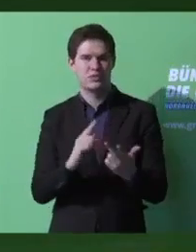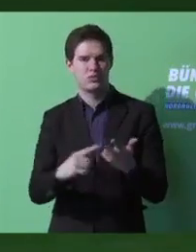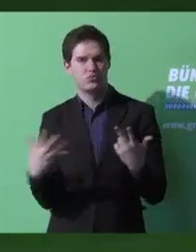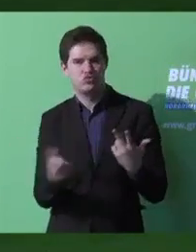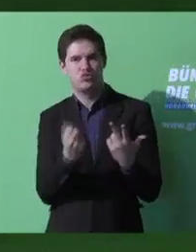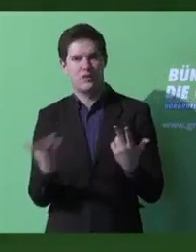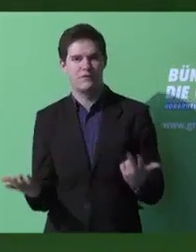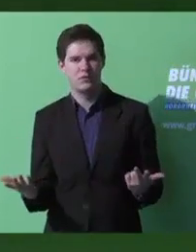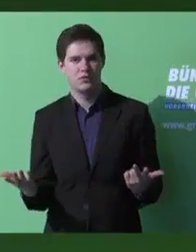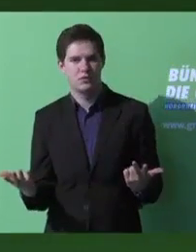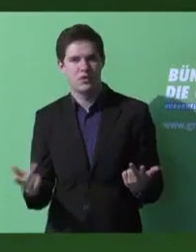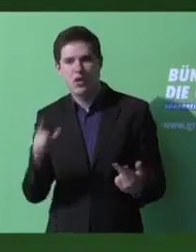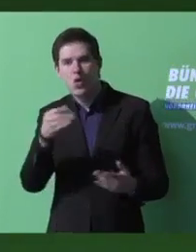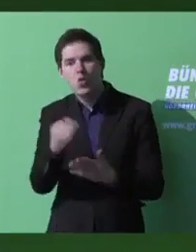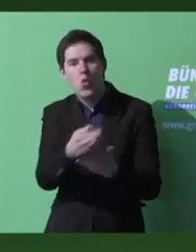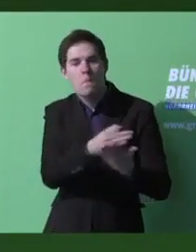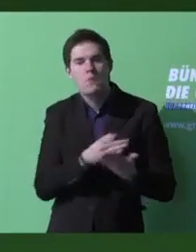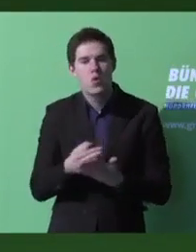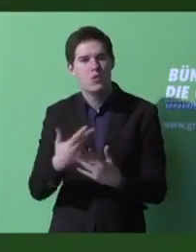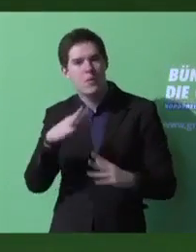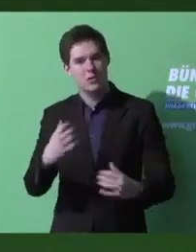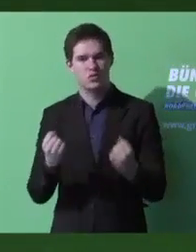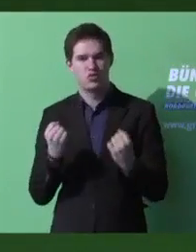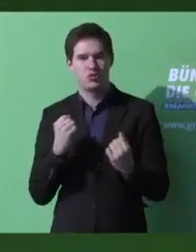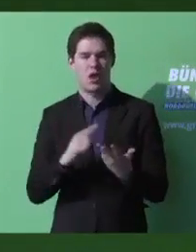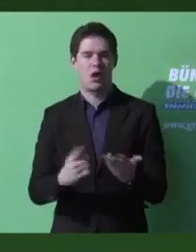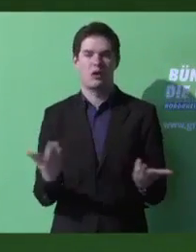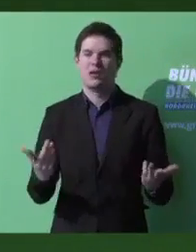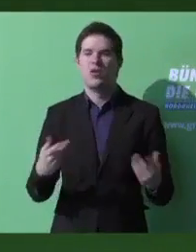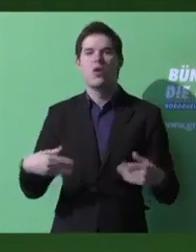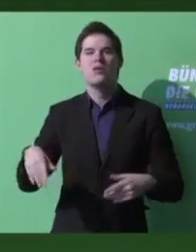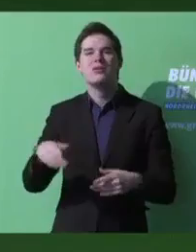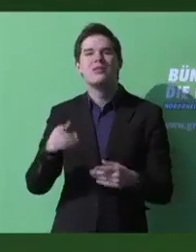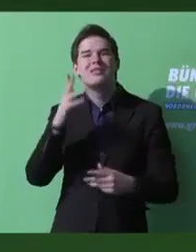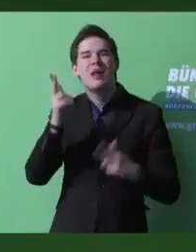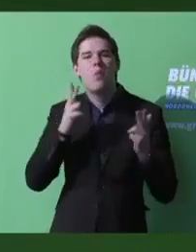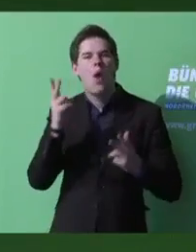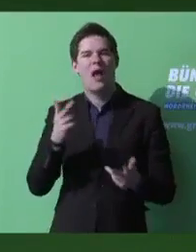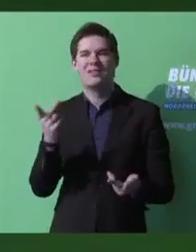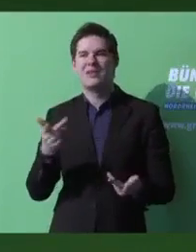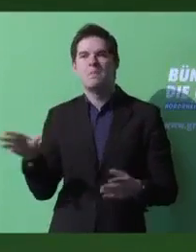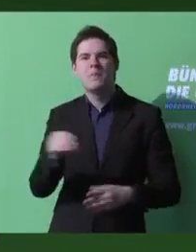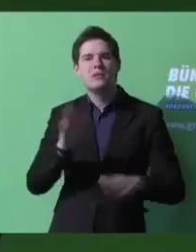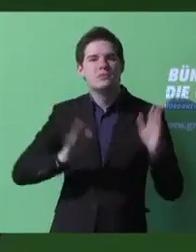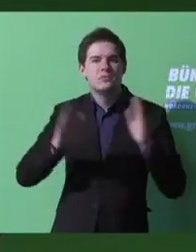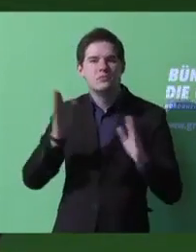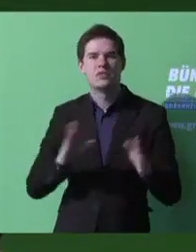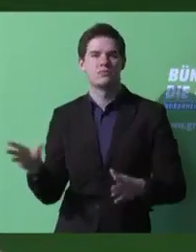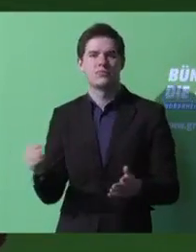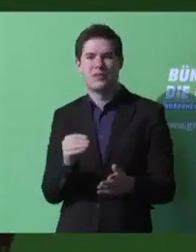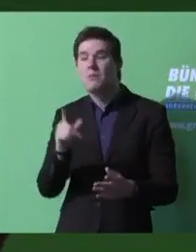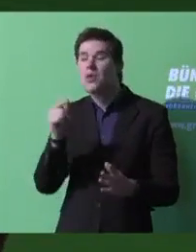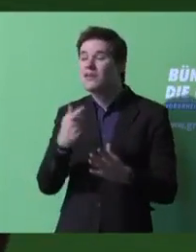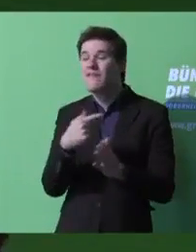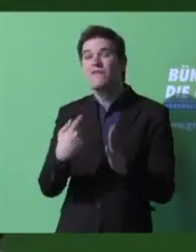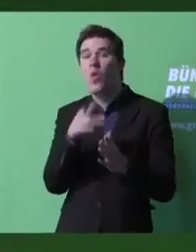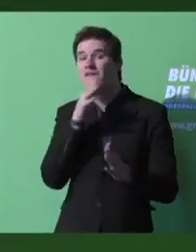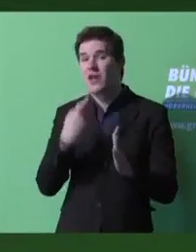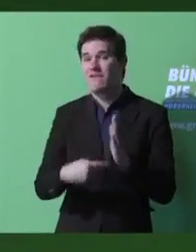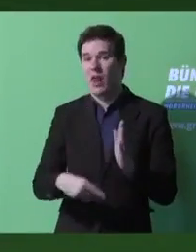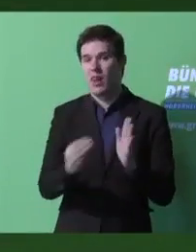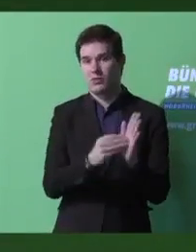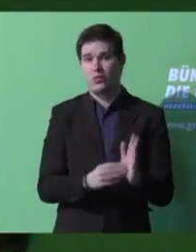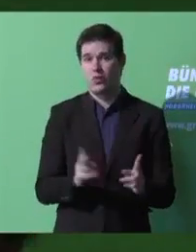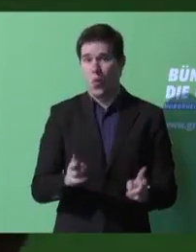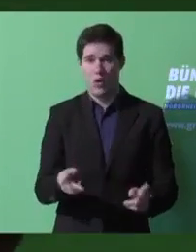Nichtraucherschutz gestärkt, die Kommunen gestärkt, Demokratie und Mitsprache gestärkt, die Studiengebühren abgeschafft, steht jetzt nicht drauf, haben wir auch alles gemacht. Also ganz viel,